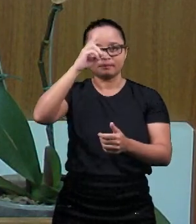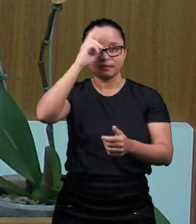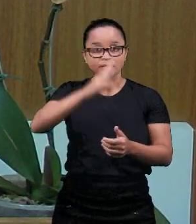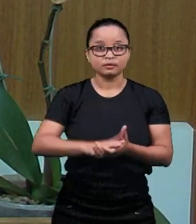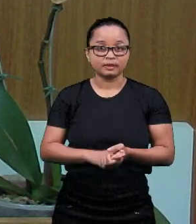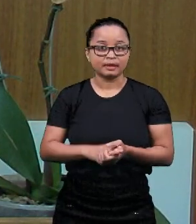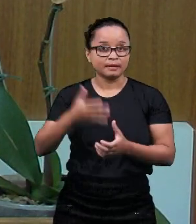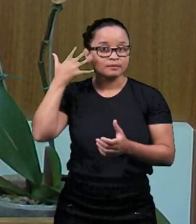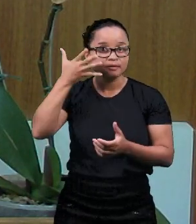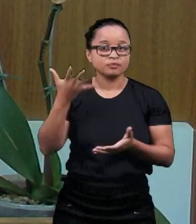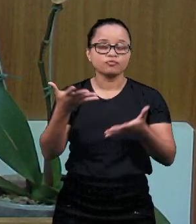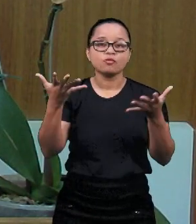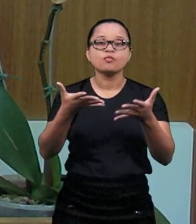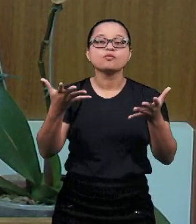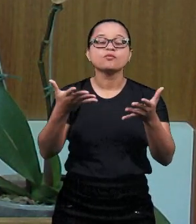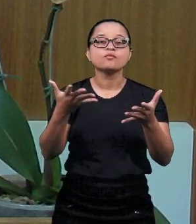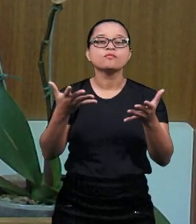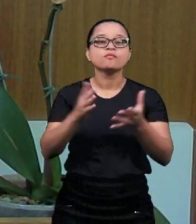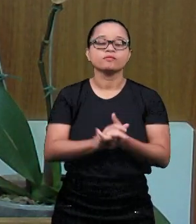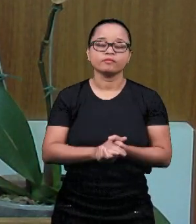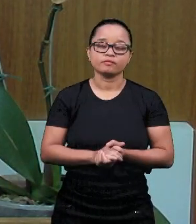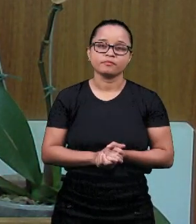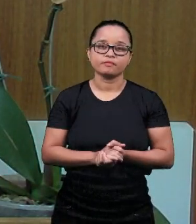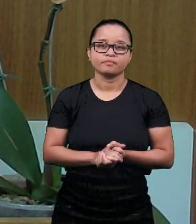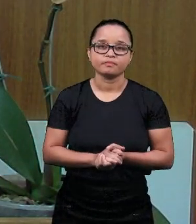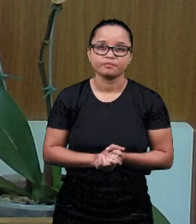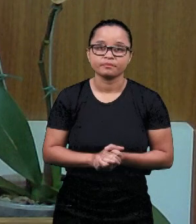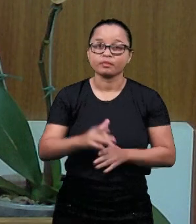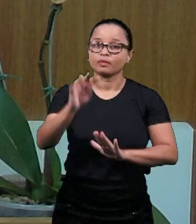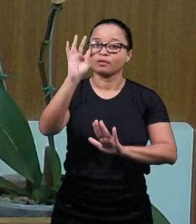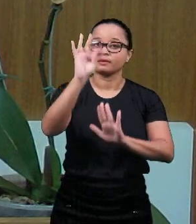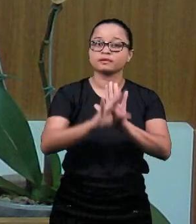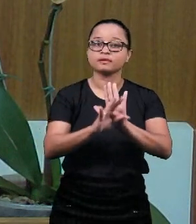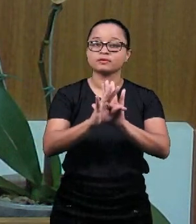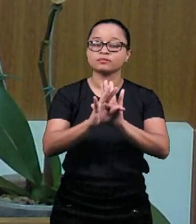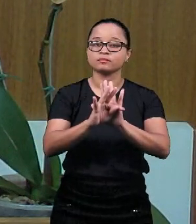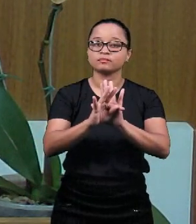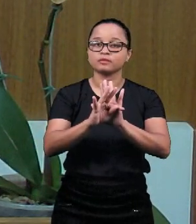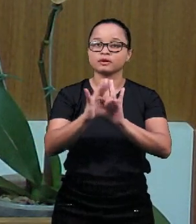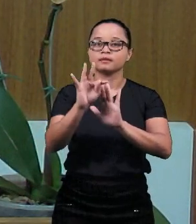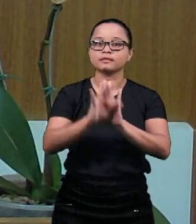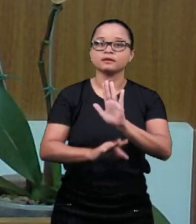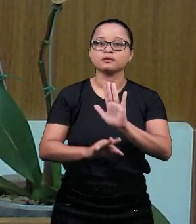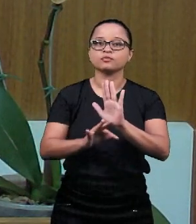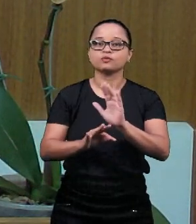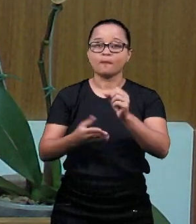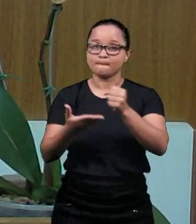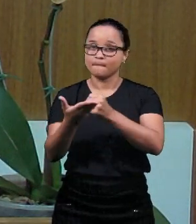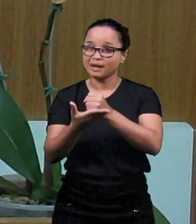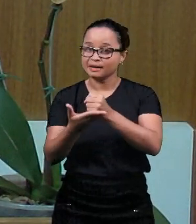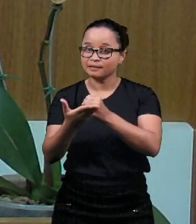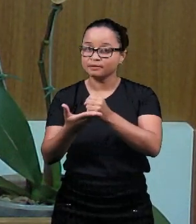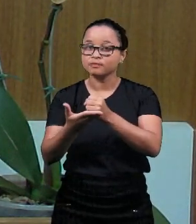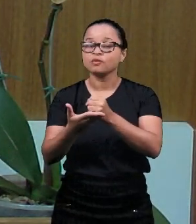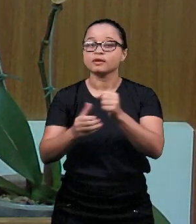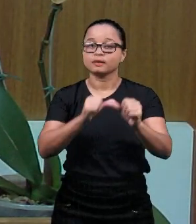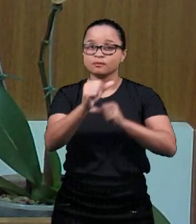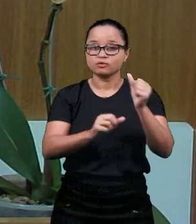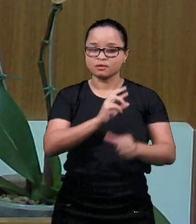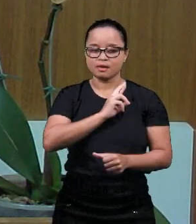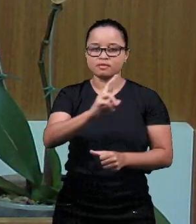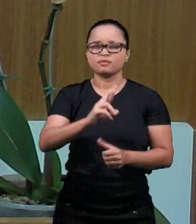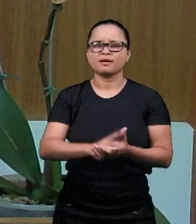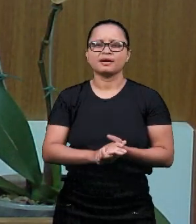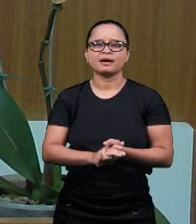c'est dans un texte de base de la réforme religieuse. Et la personne va dire cela, ceci,